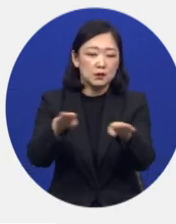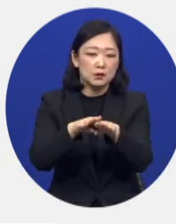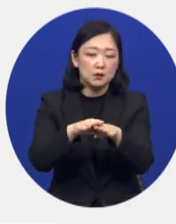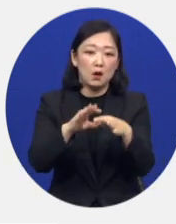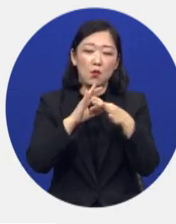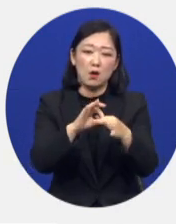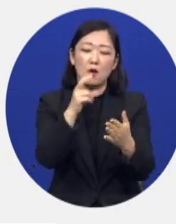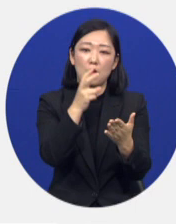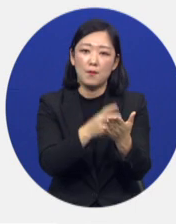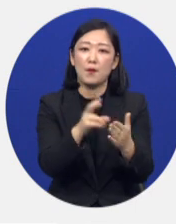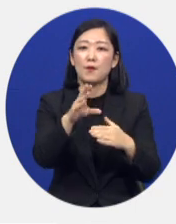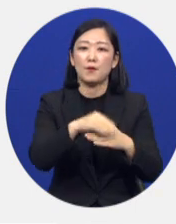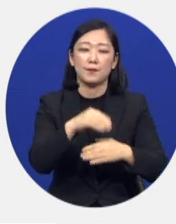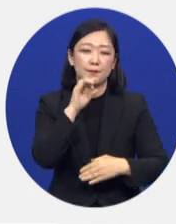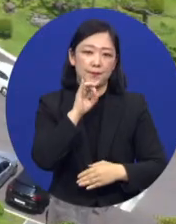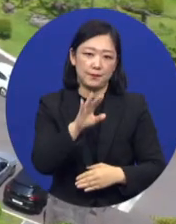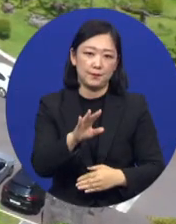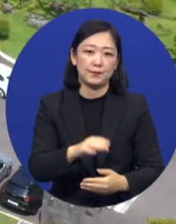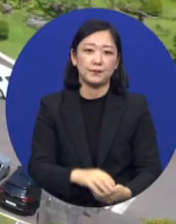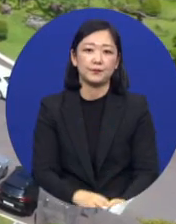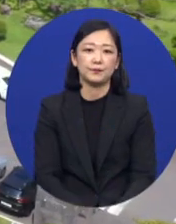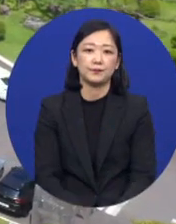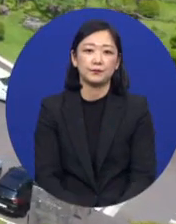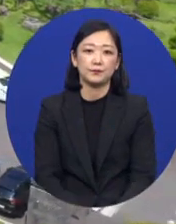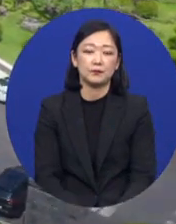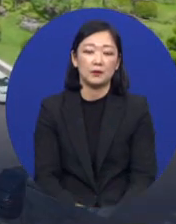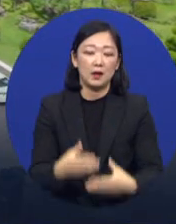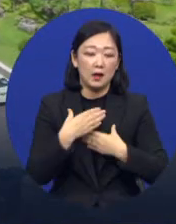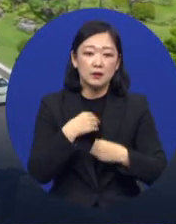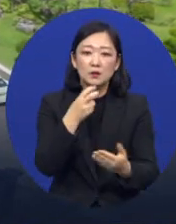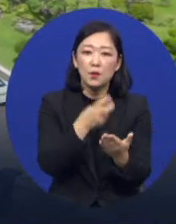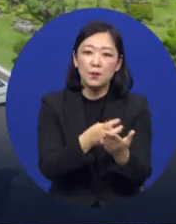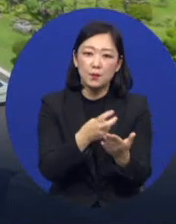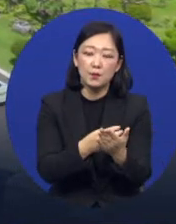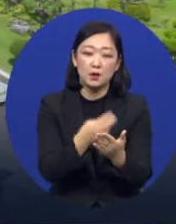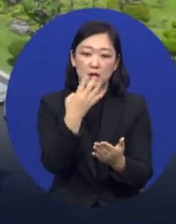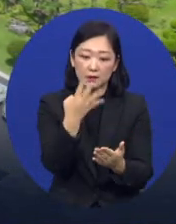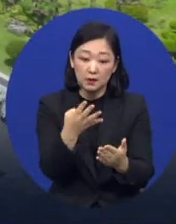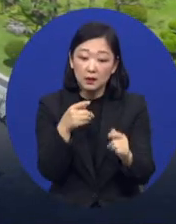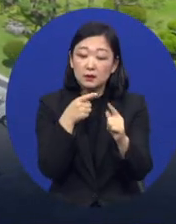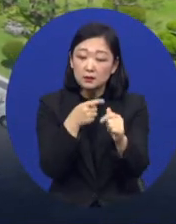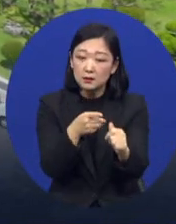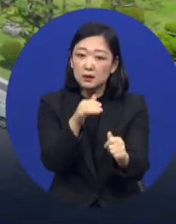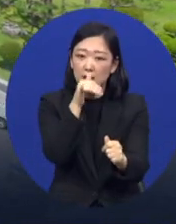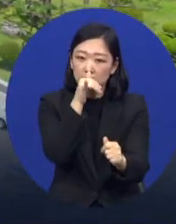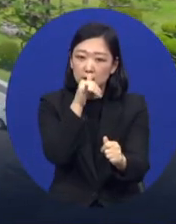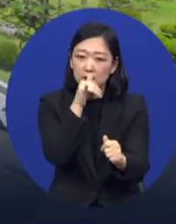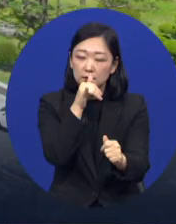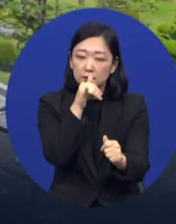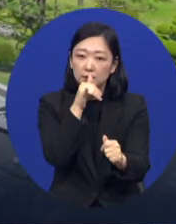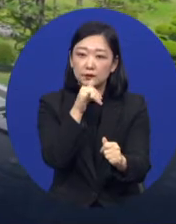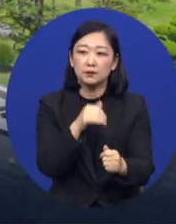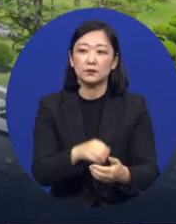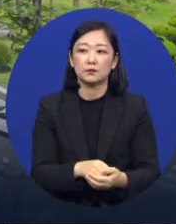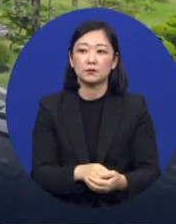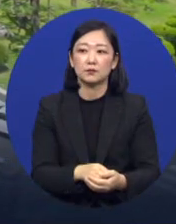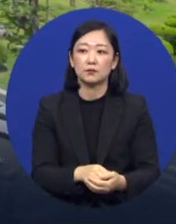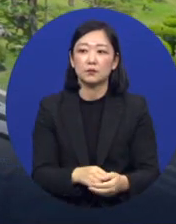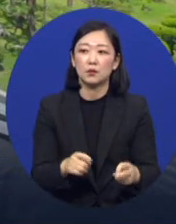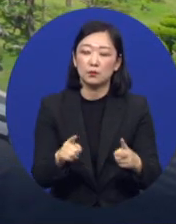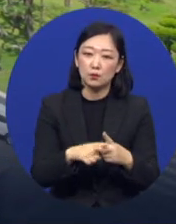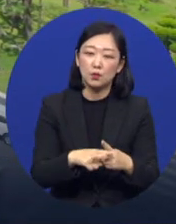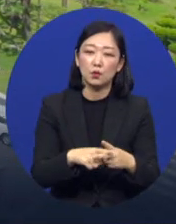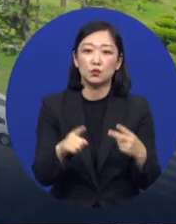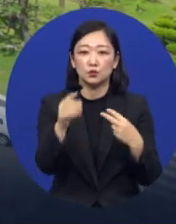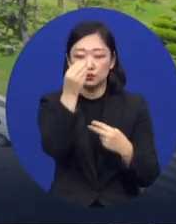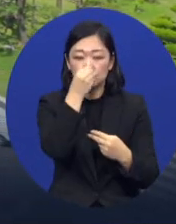받지 않는다고 밝혔습니다. 학교 안전법에 그 네 가지 대상이 있습니다. 유아교육법 학교, 뭐 초중등교육법